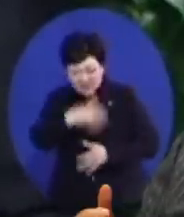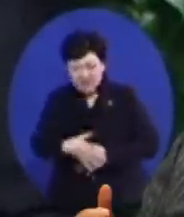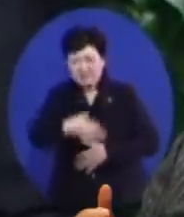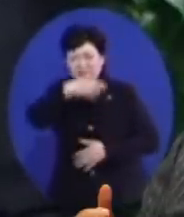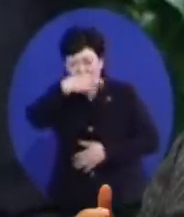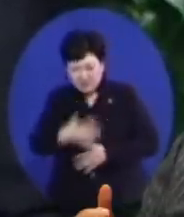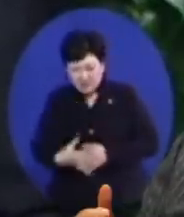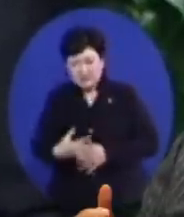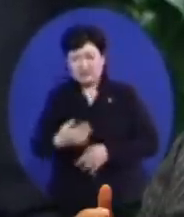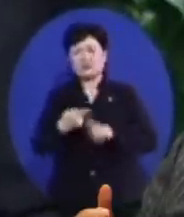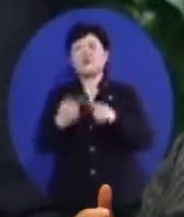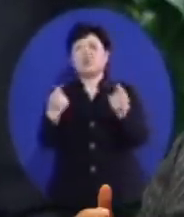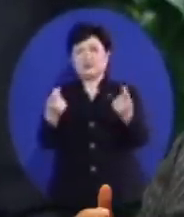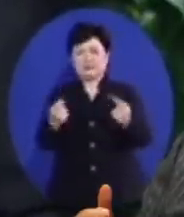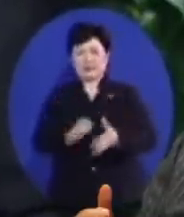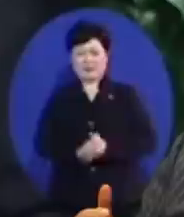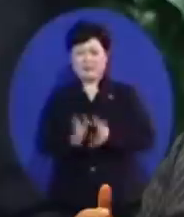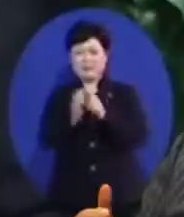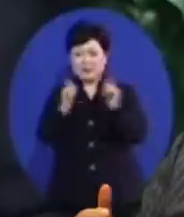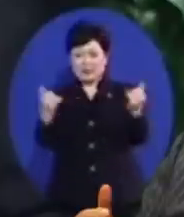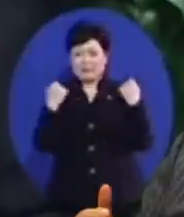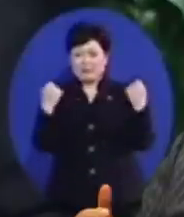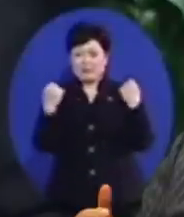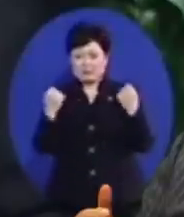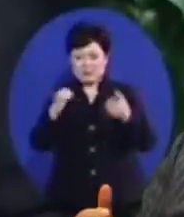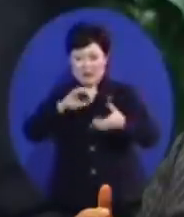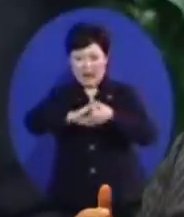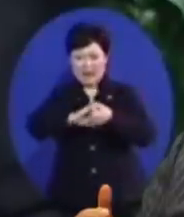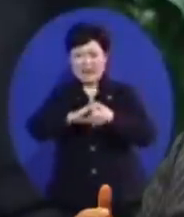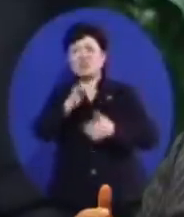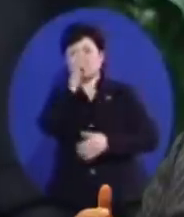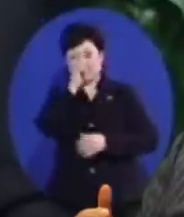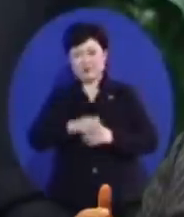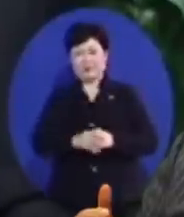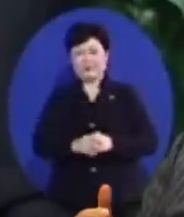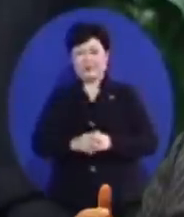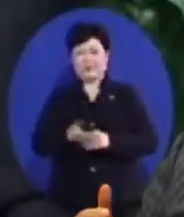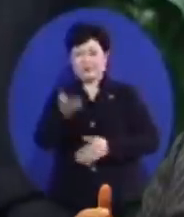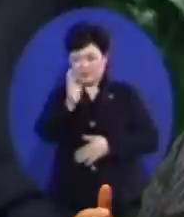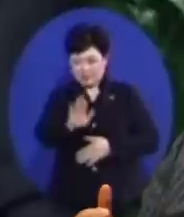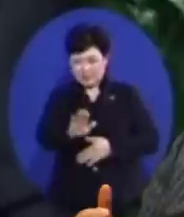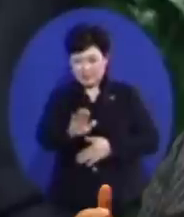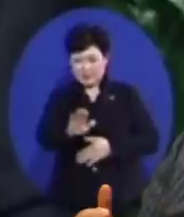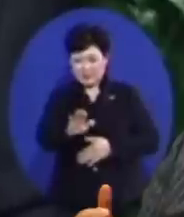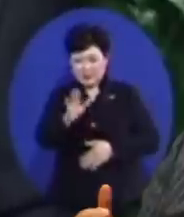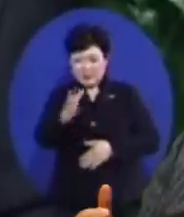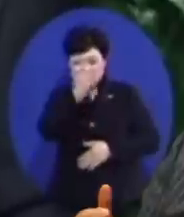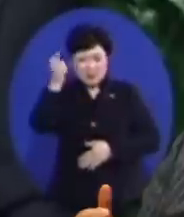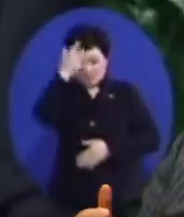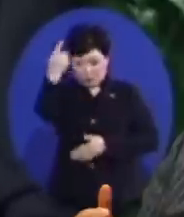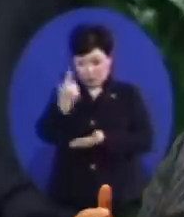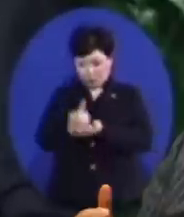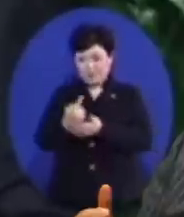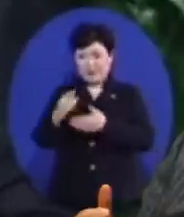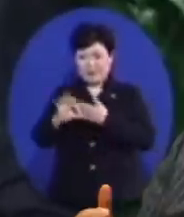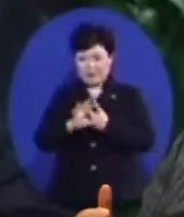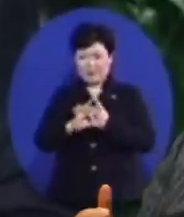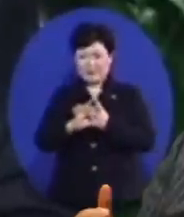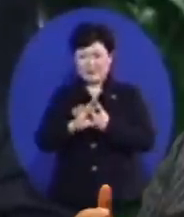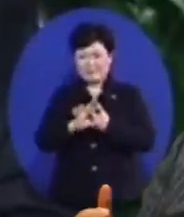것입니다. 사람의 힘은 한계점이지 않습니까? 그런데 성령이 와서